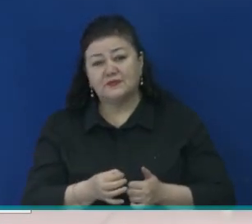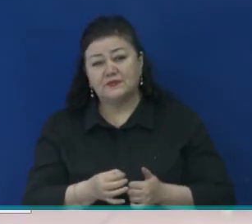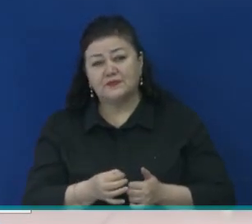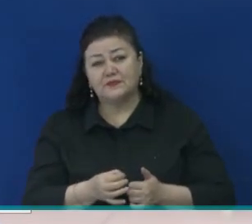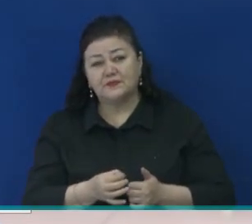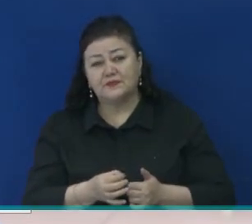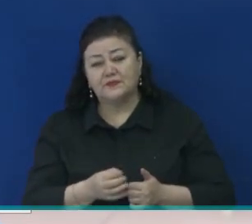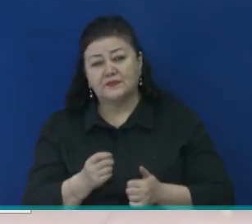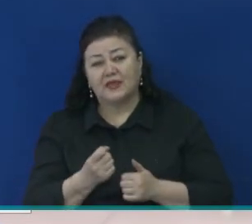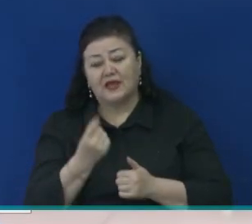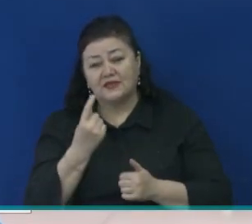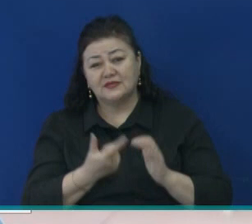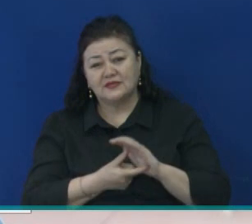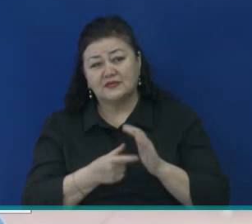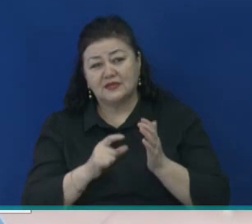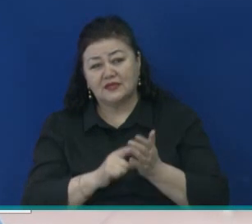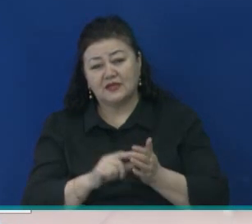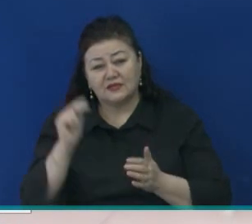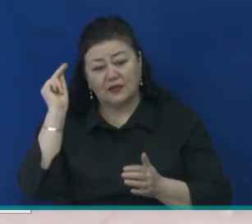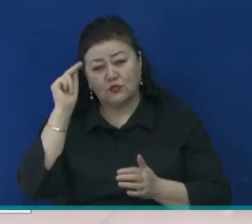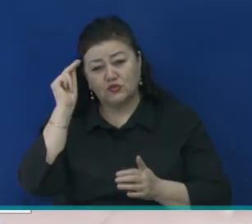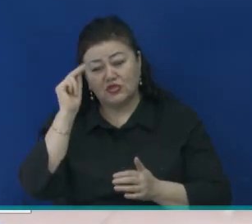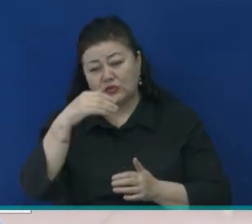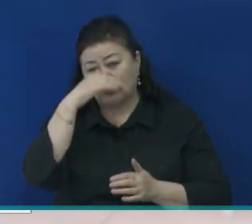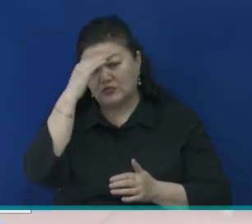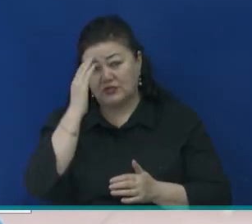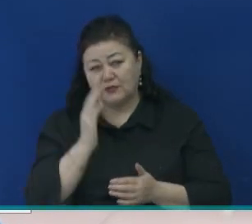облыс аумағындағы 11-ші сынып түлектерінің арасында